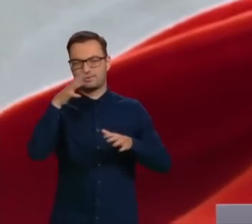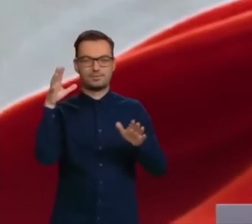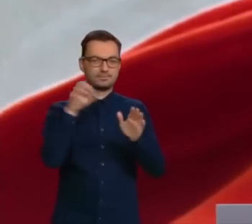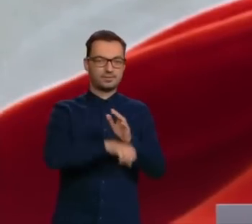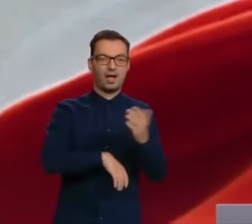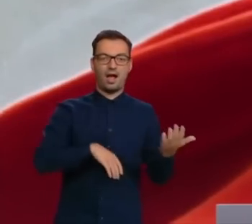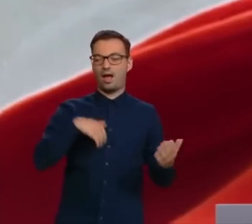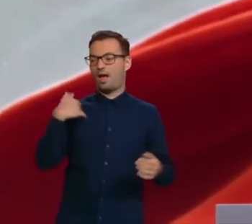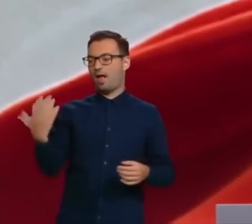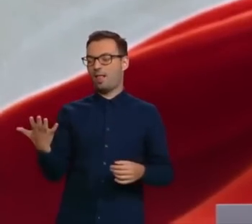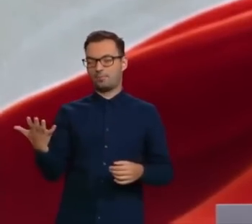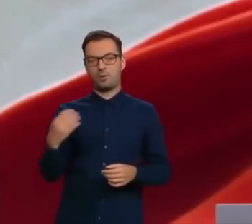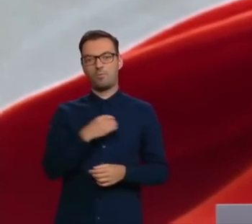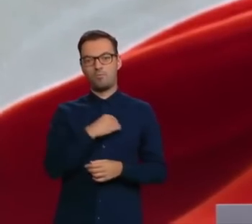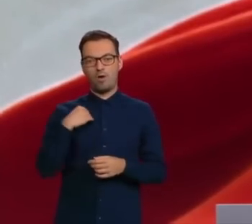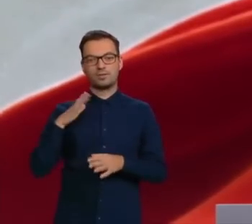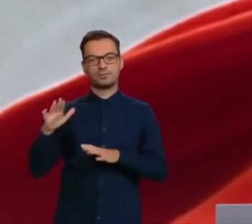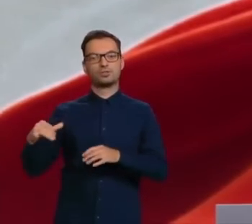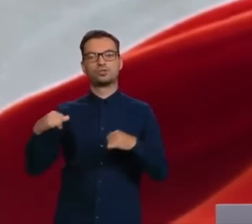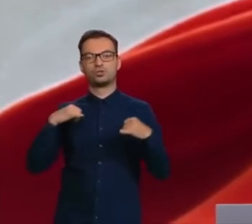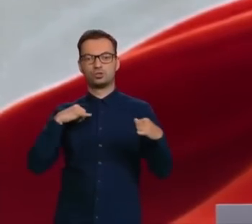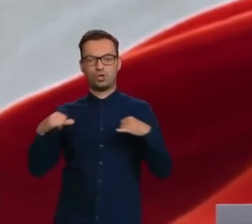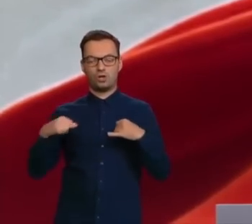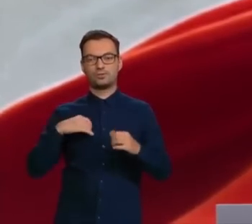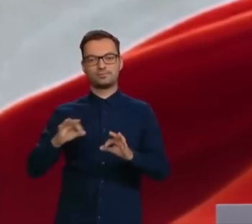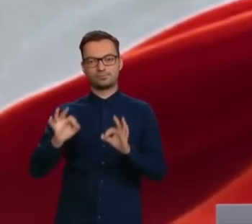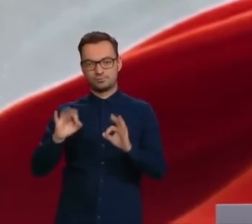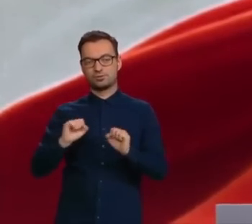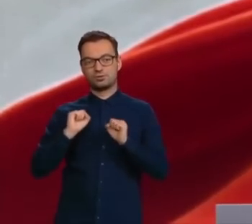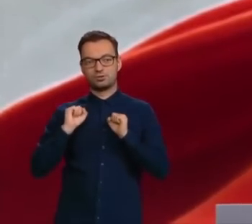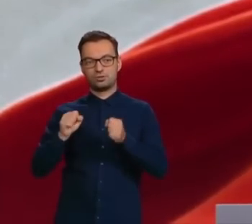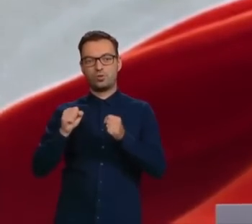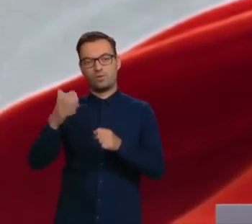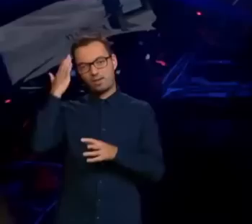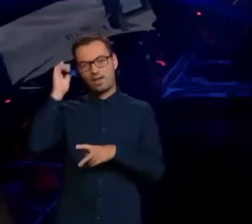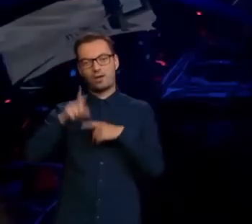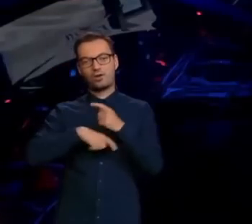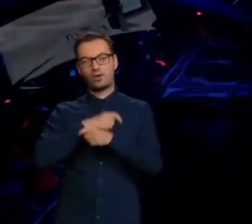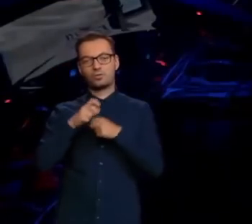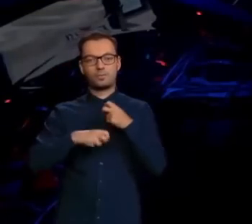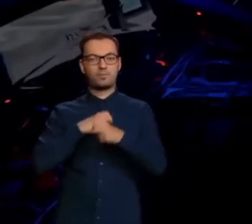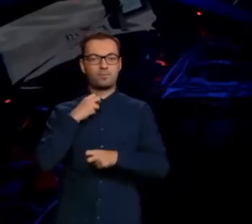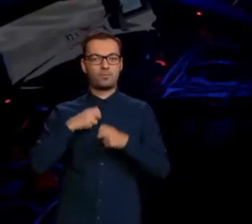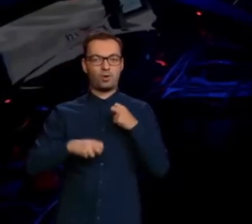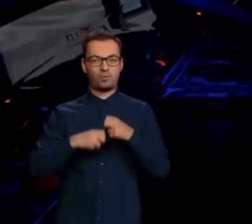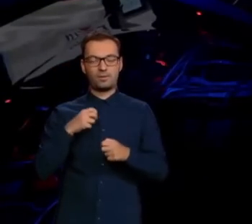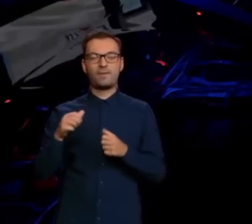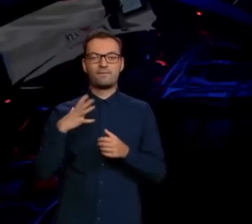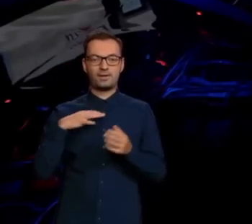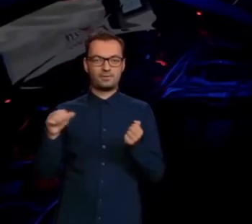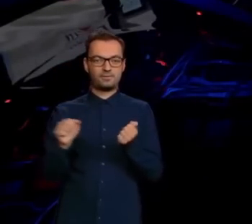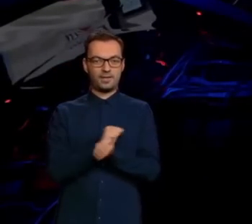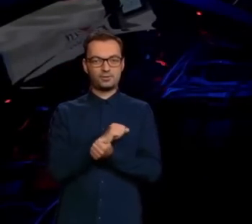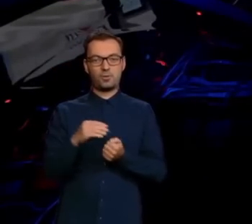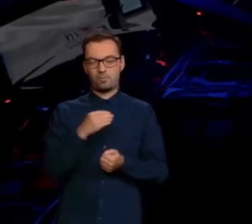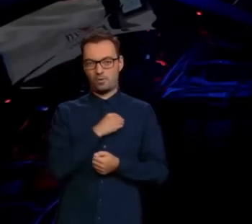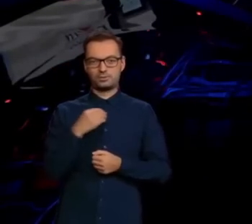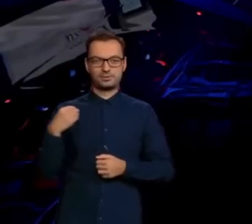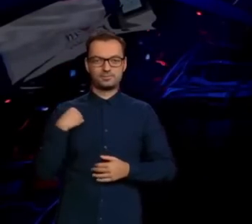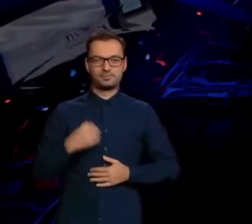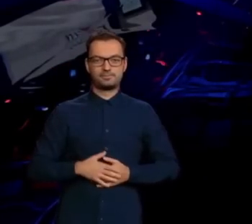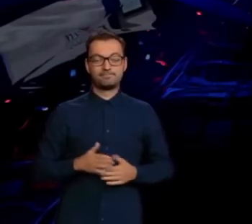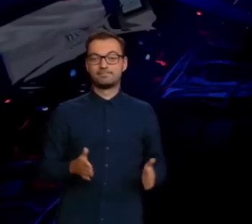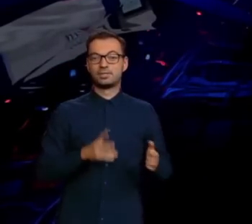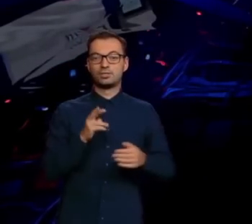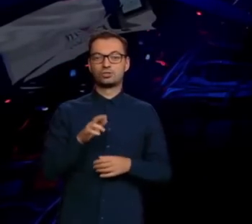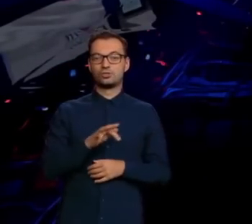albo mająca rząd sprawny i skuteczny w rozwiązywaniu problemów. Walczmy o Polskę. Jest tego warta. Krzysztof